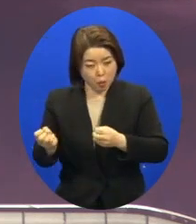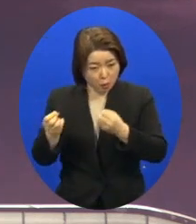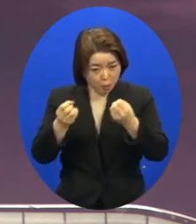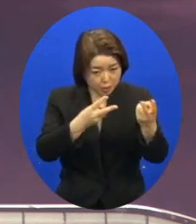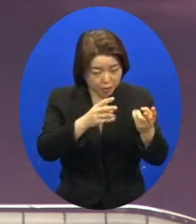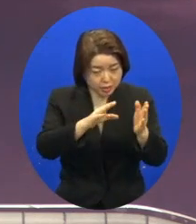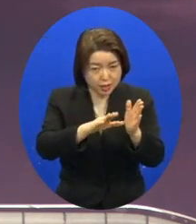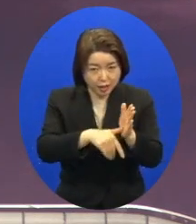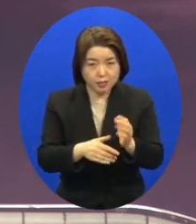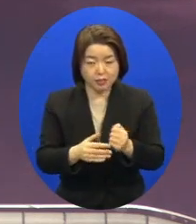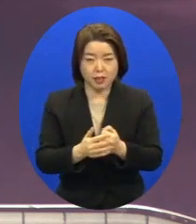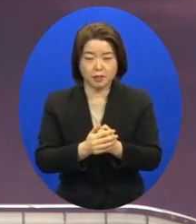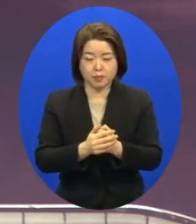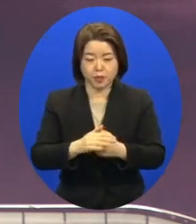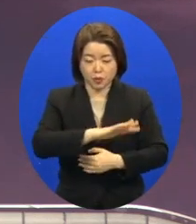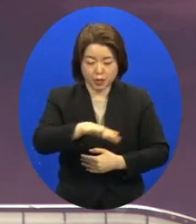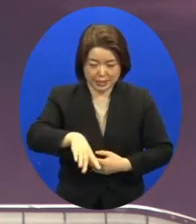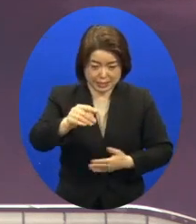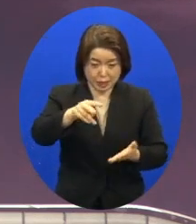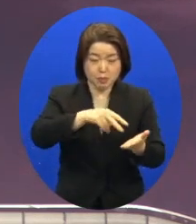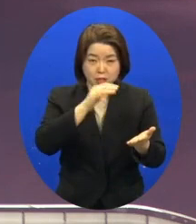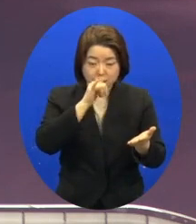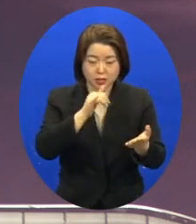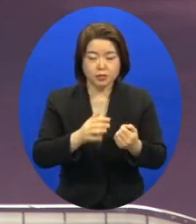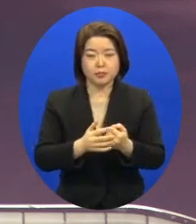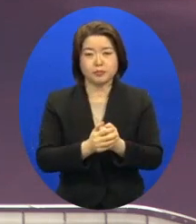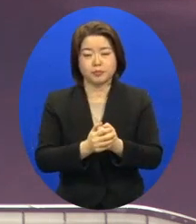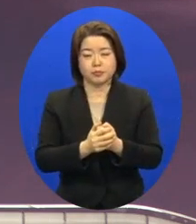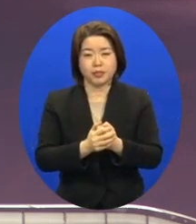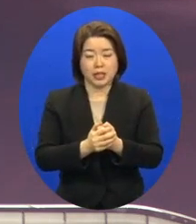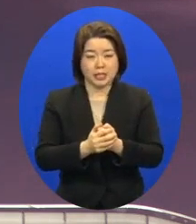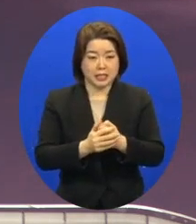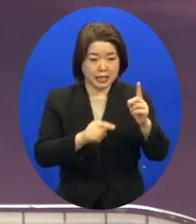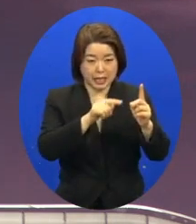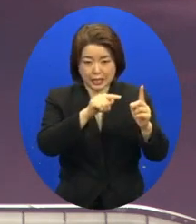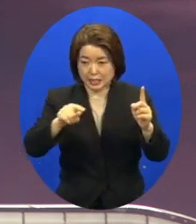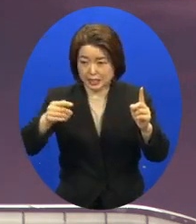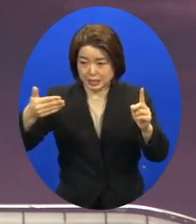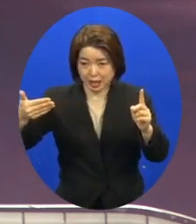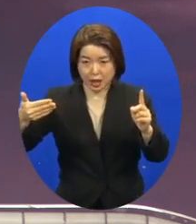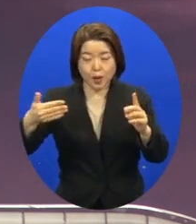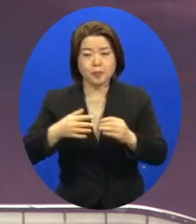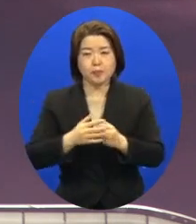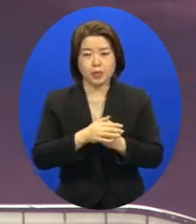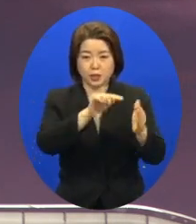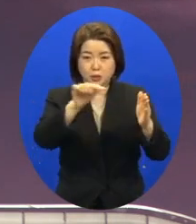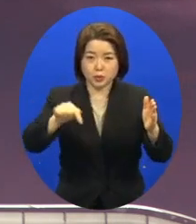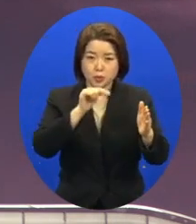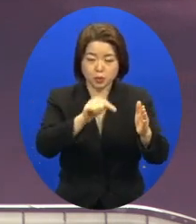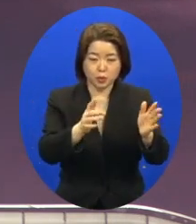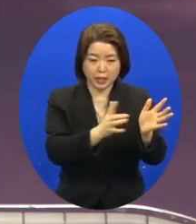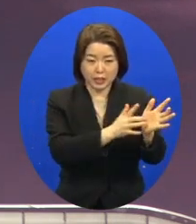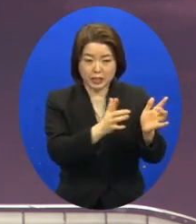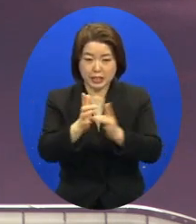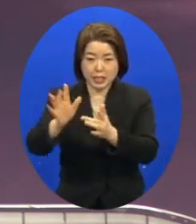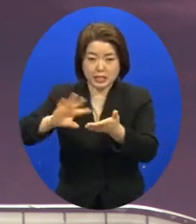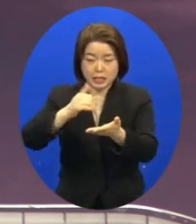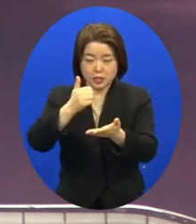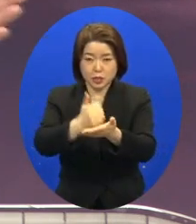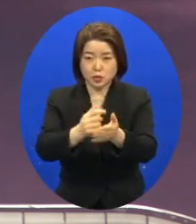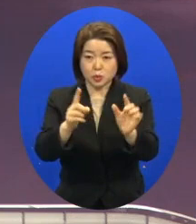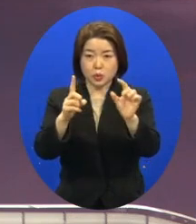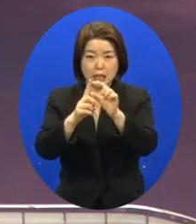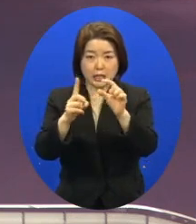이제 오늘 처음 우리가 읽었습니다. 처음 9절. 그 9절 속에 예수 그리스도에 대한